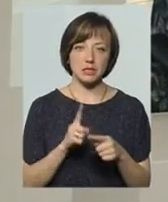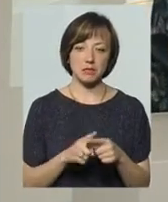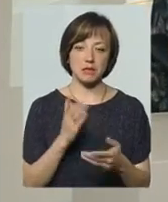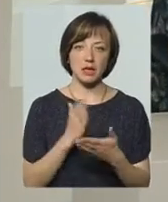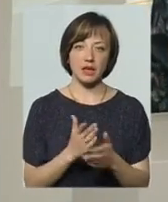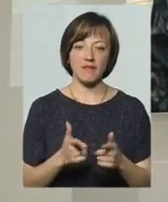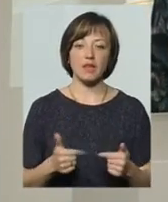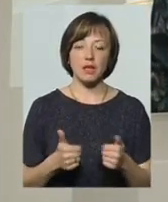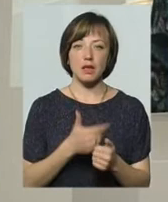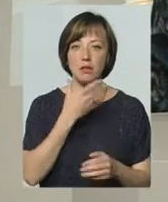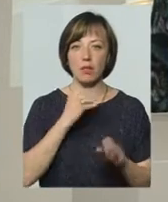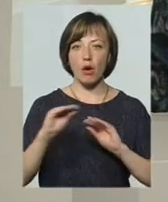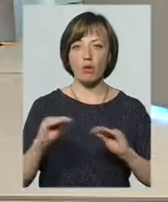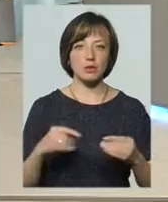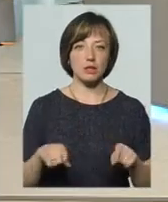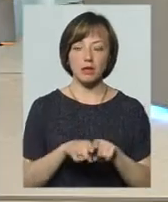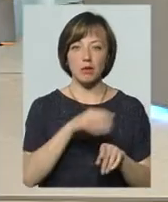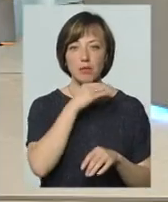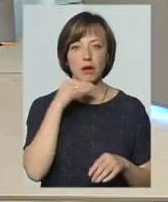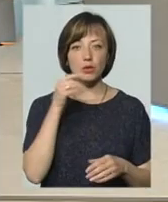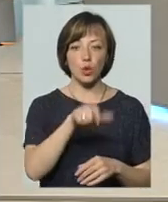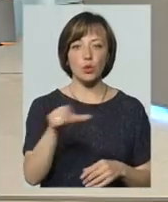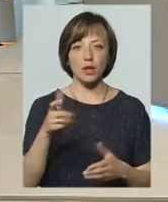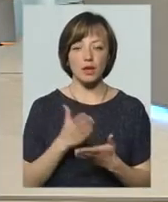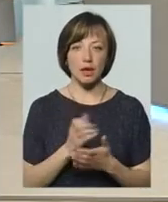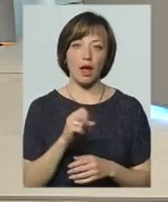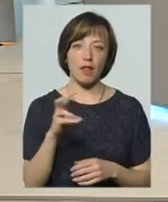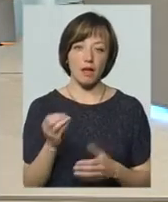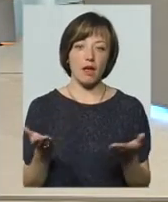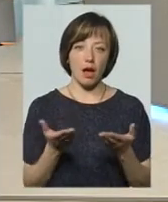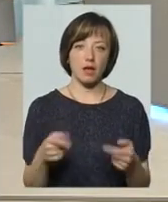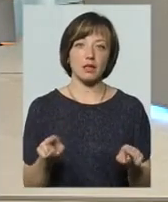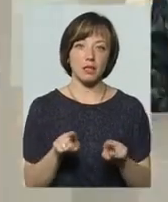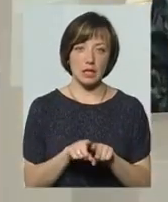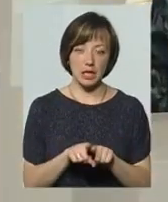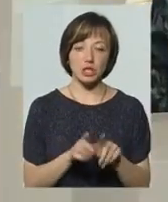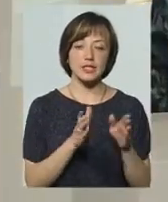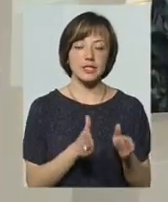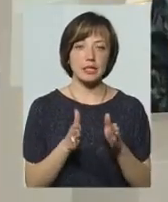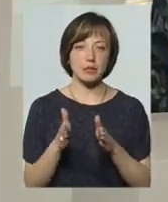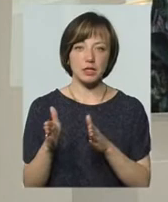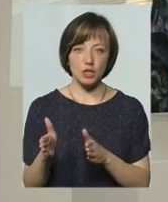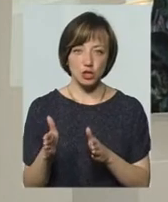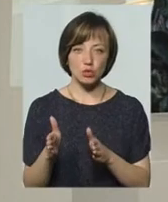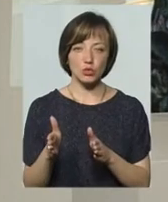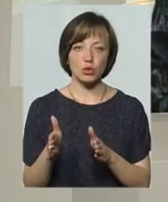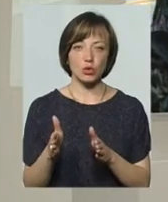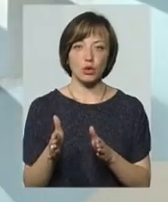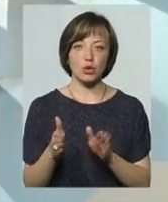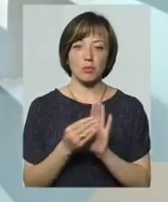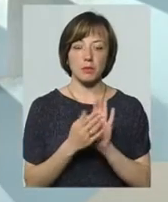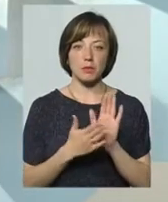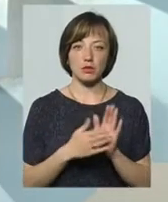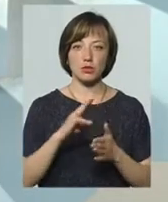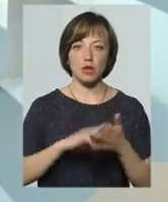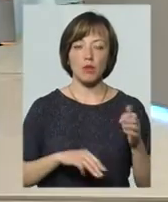цілий відділ благоустрою, можливо, там не так багато людей є, але які теж, я думаю, систематично приписують ті штрафи.